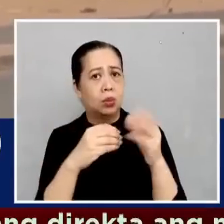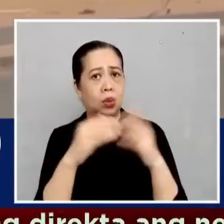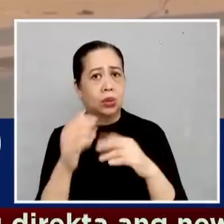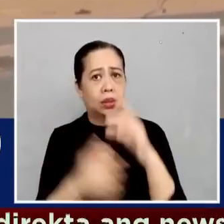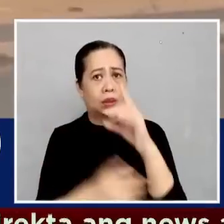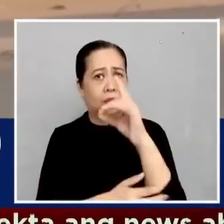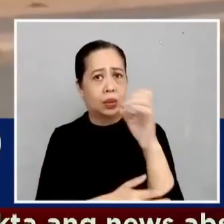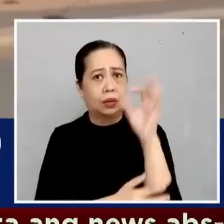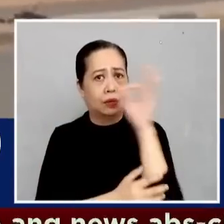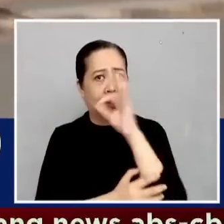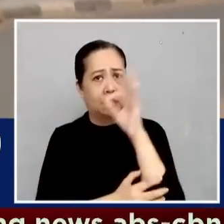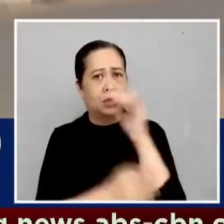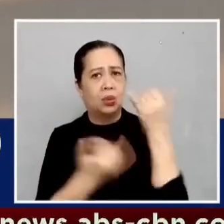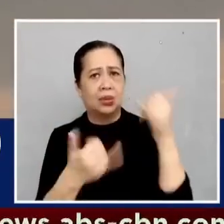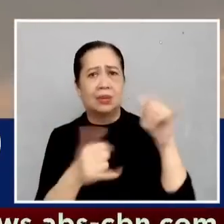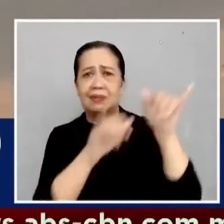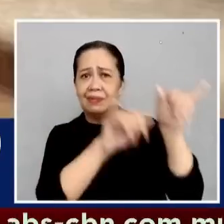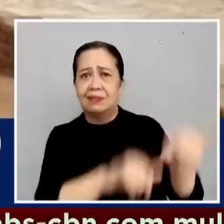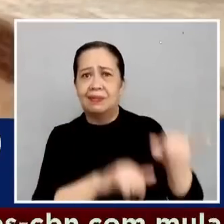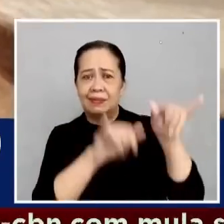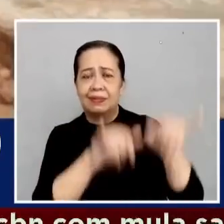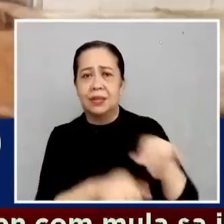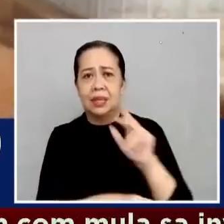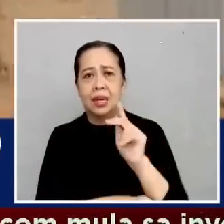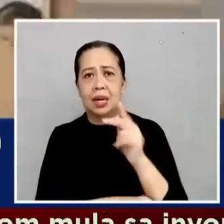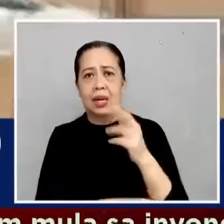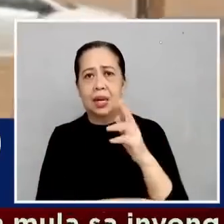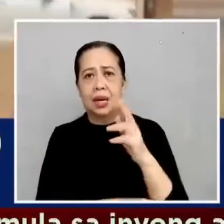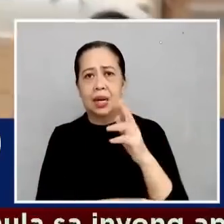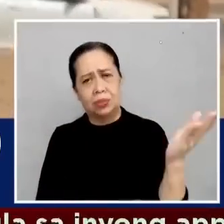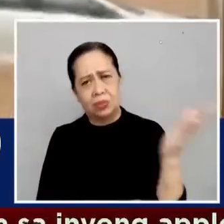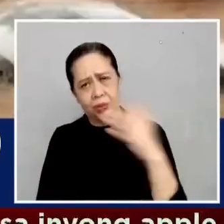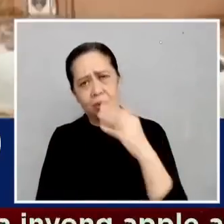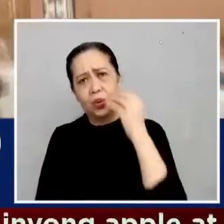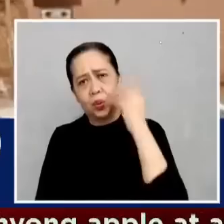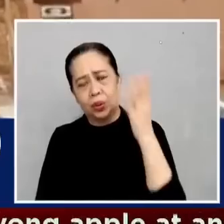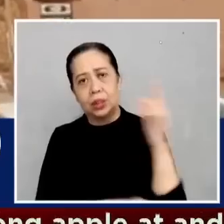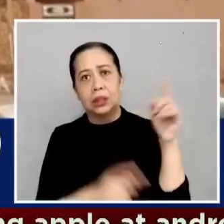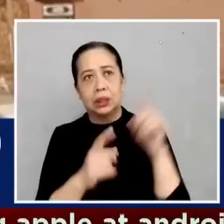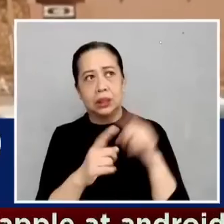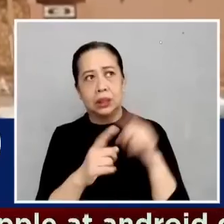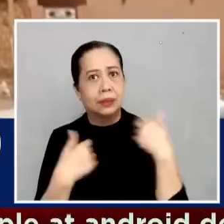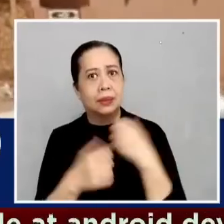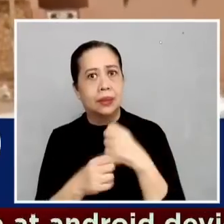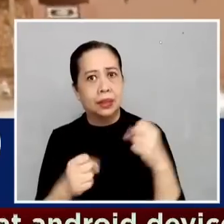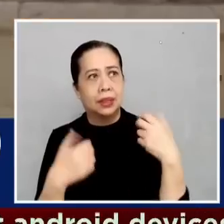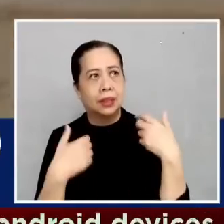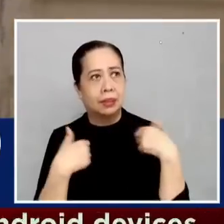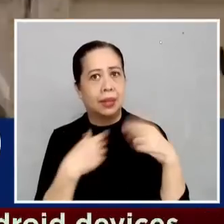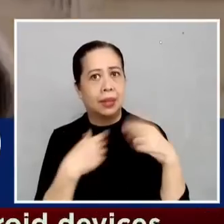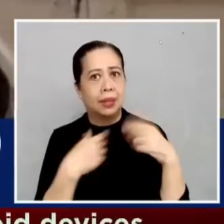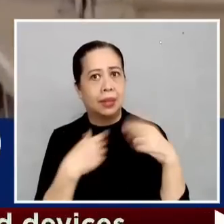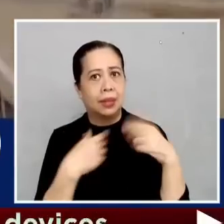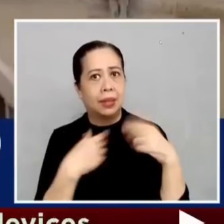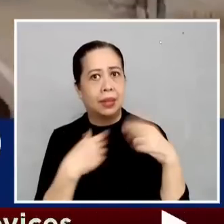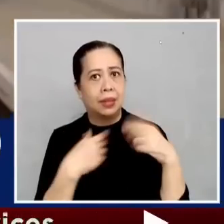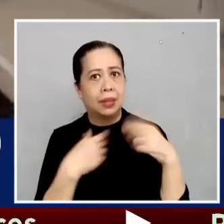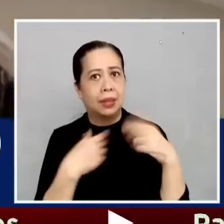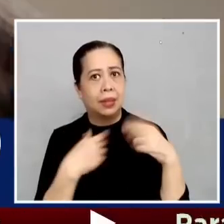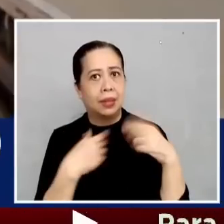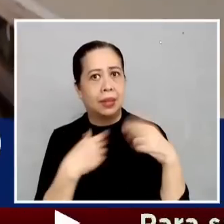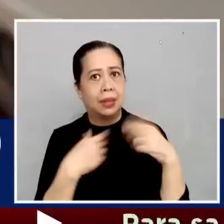100 Pilipinong nananatili sa Khartoum na umuwi na hanggat may repatriation flights.